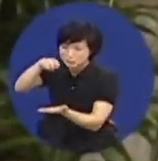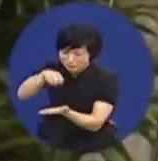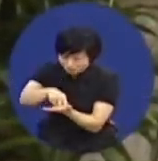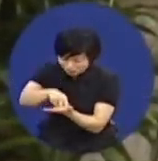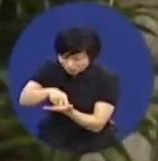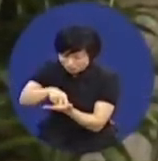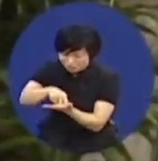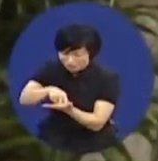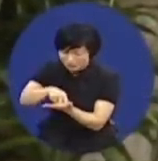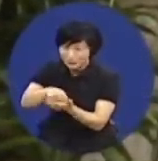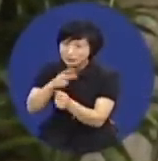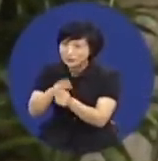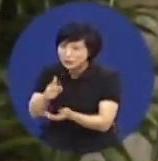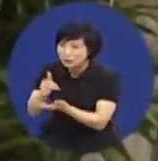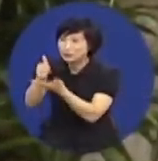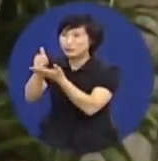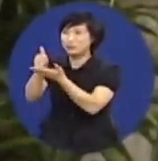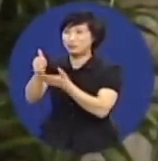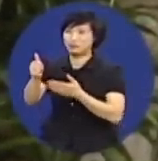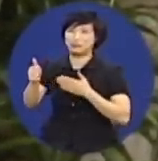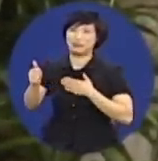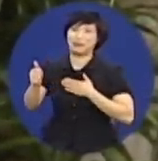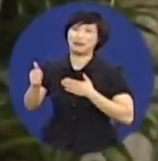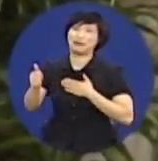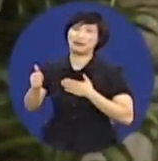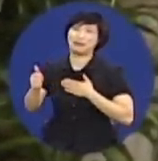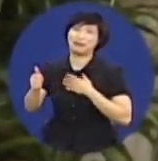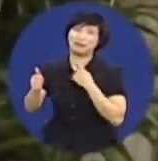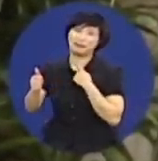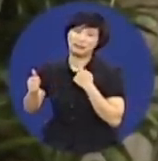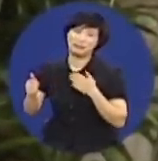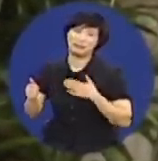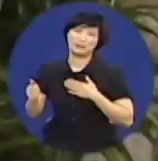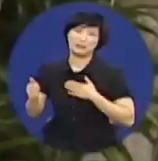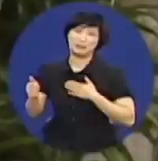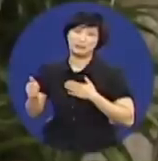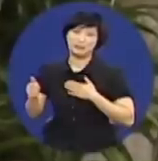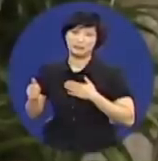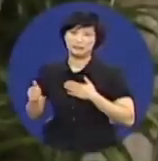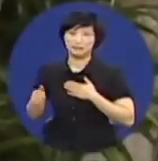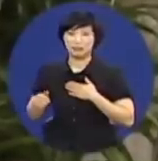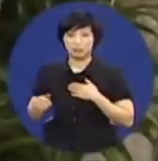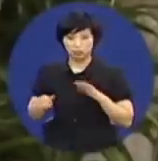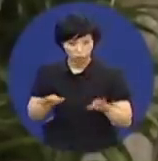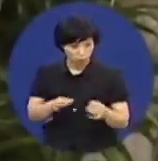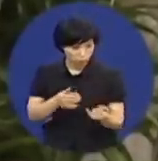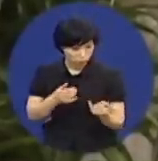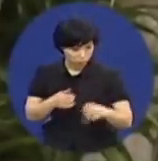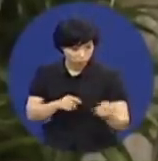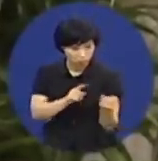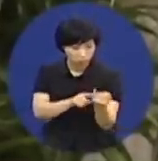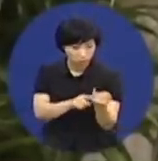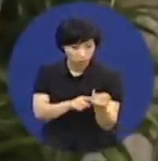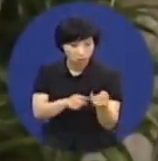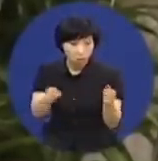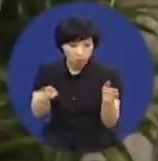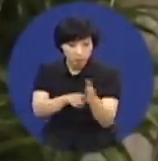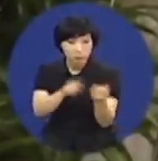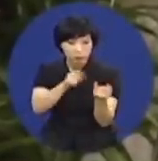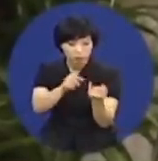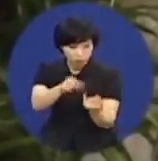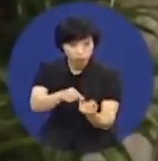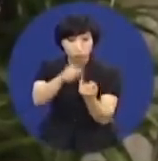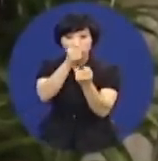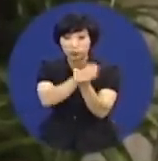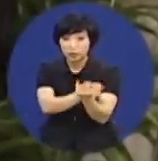ひざまずいて、先生、私があなたの着物に触りました。主が言われます。我